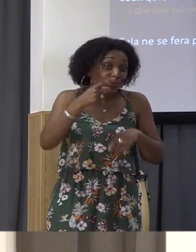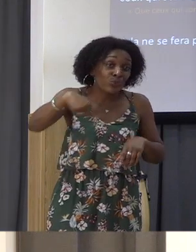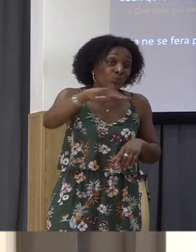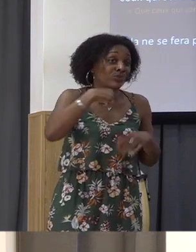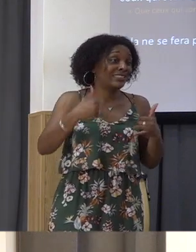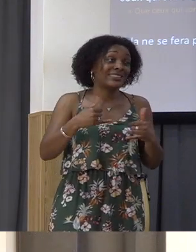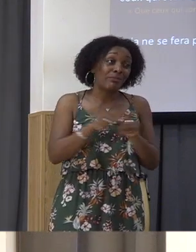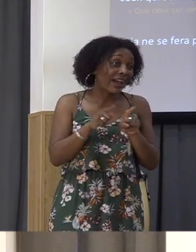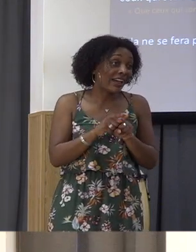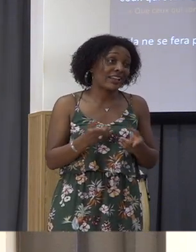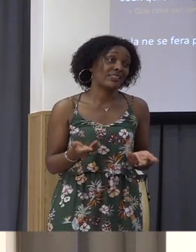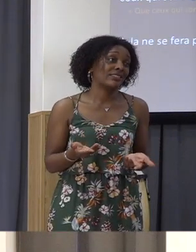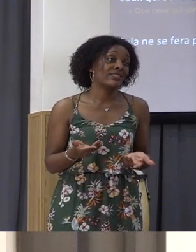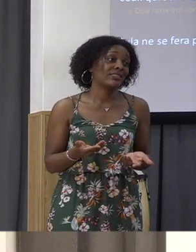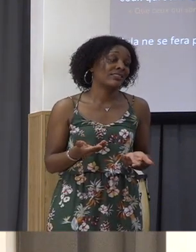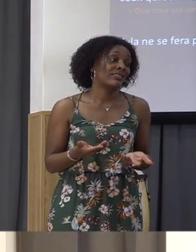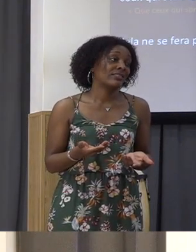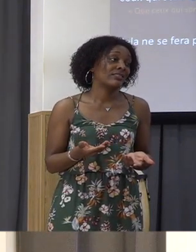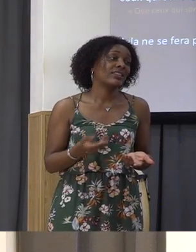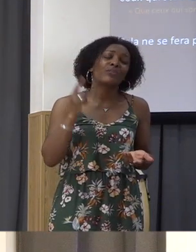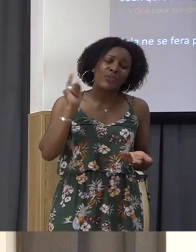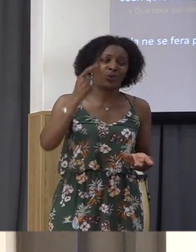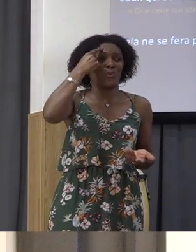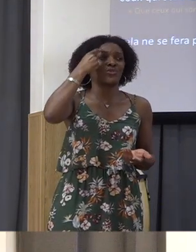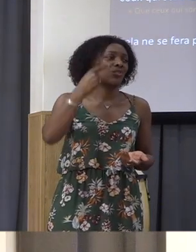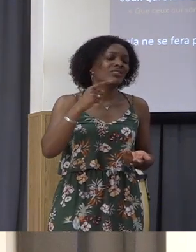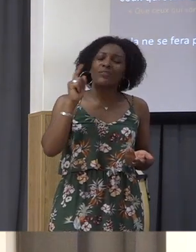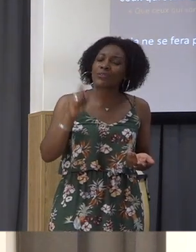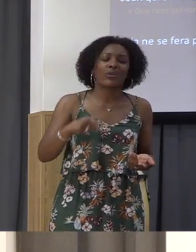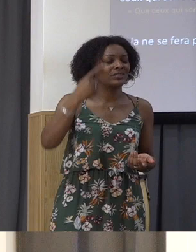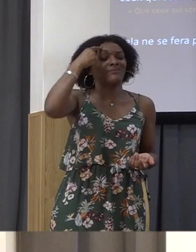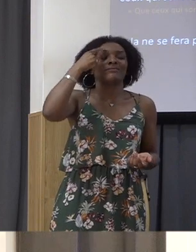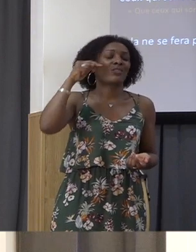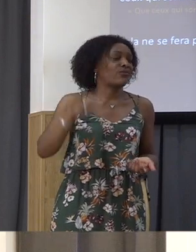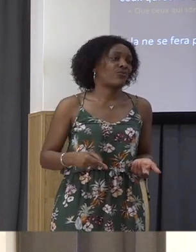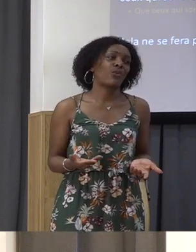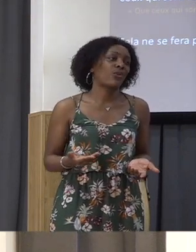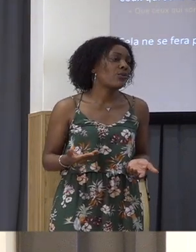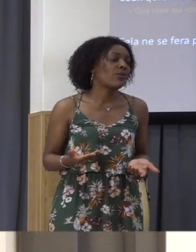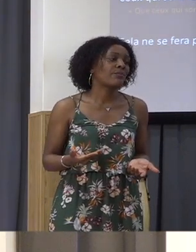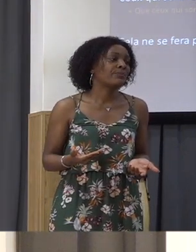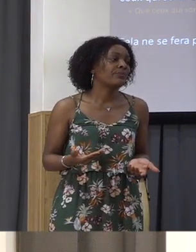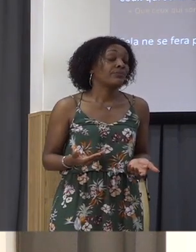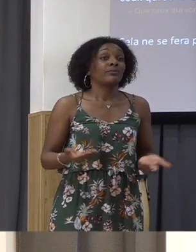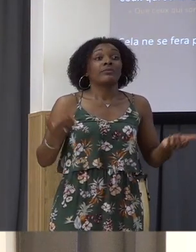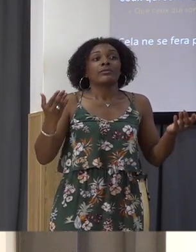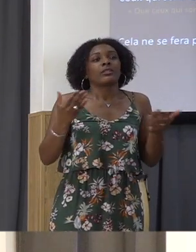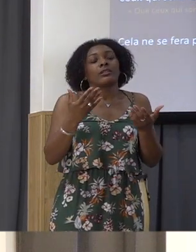Je crois que nous devons prendre cela en considération. Je crois qu'il y aurait beaucoup de choses à